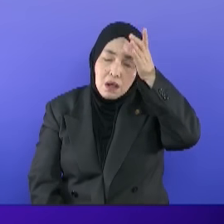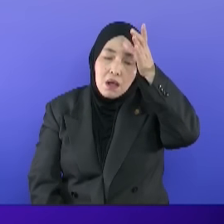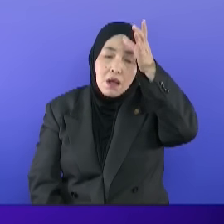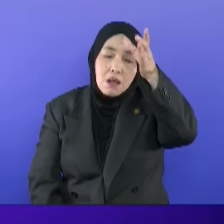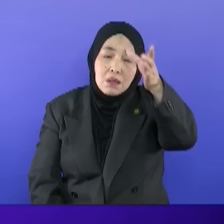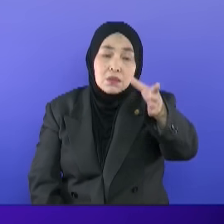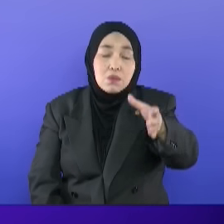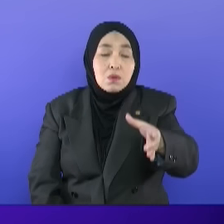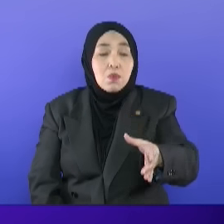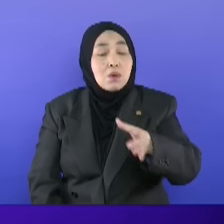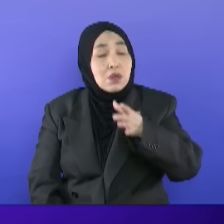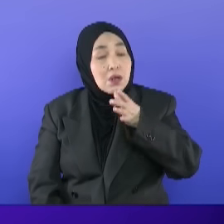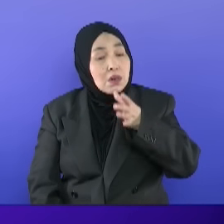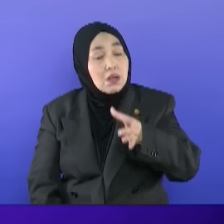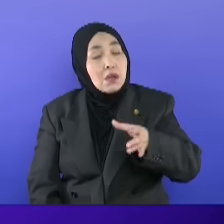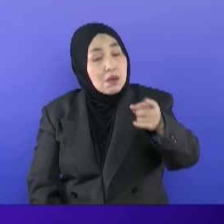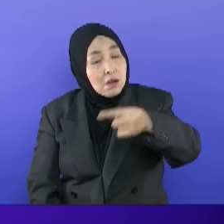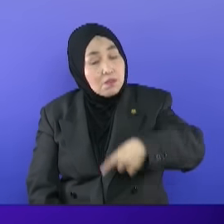wa anni